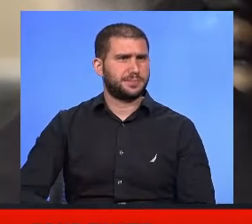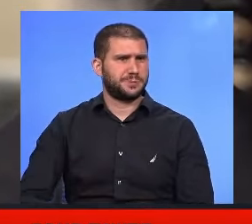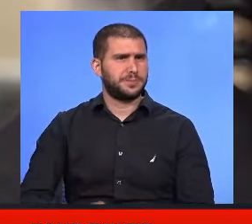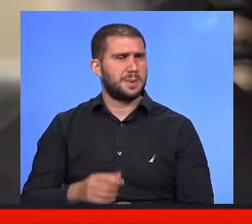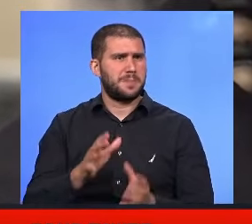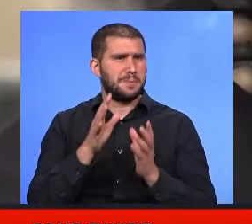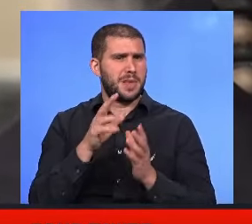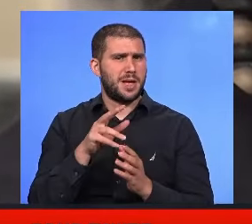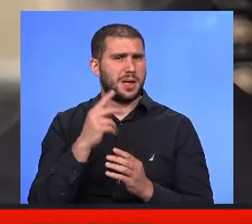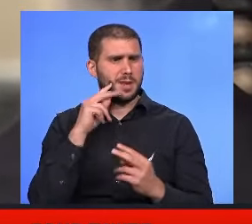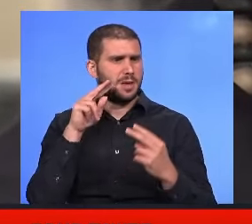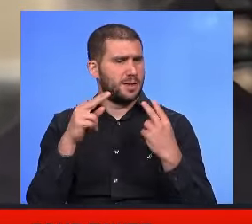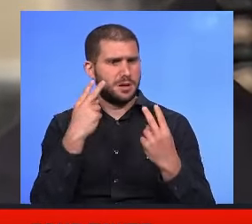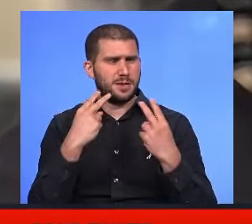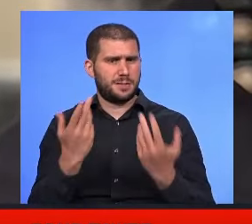מלא זוגות עיניים.